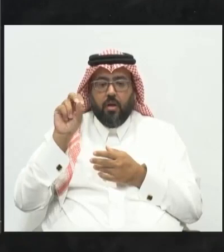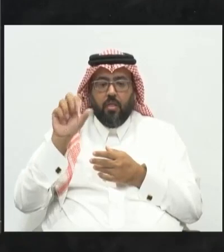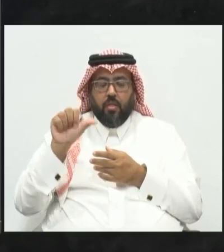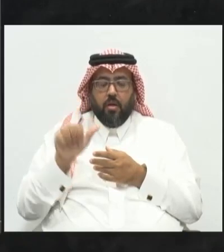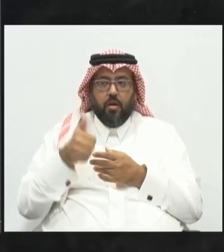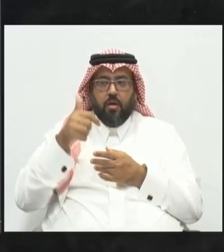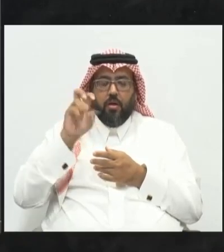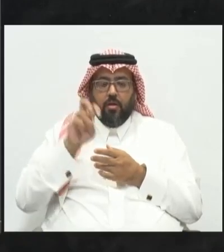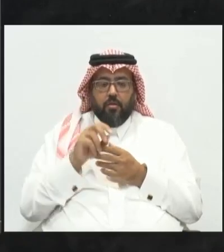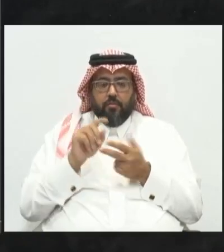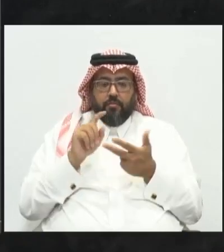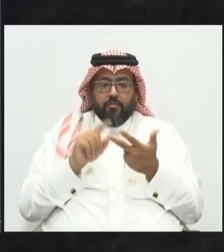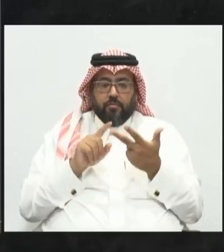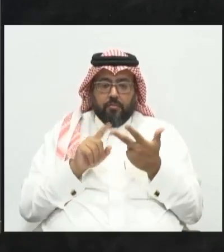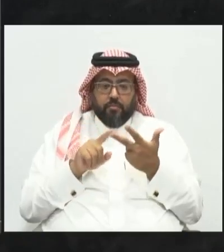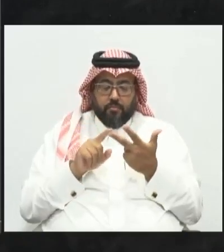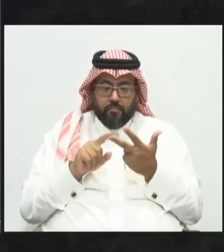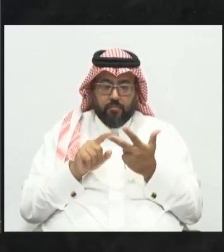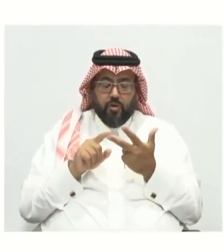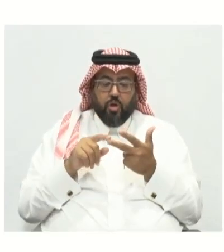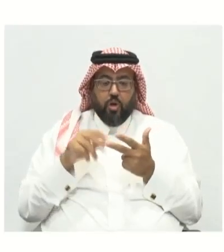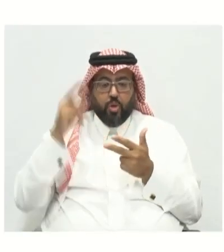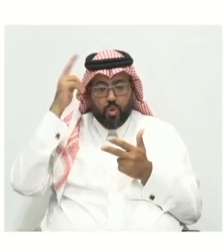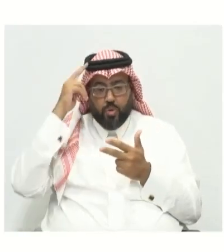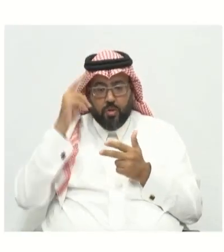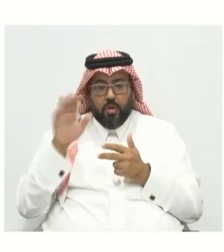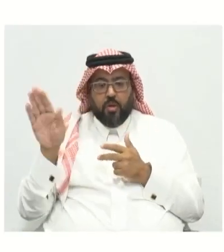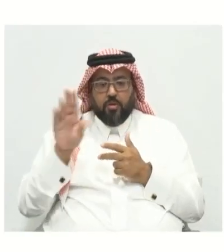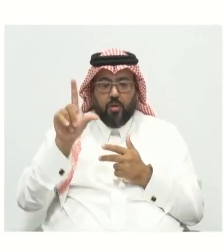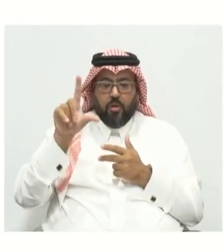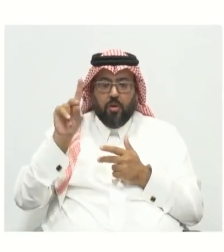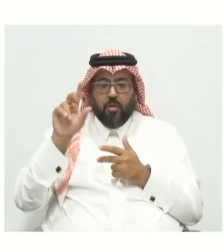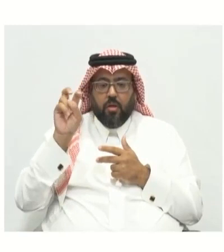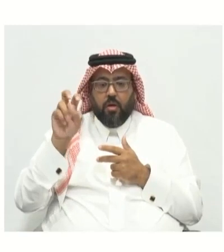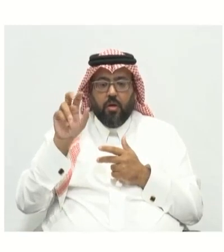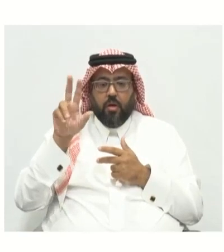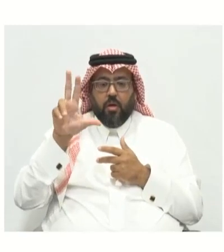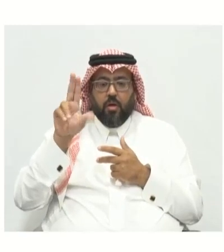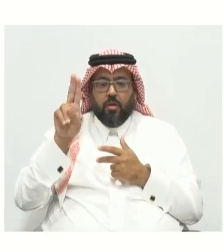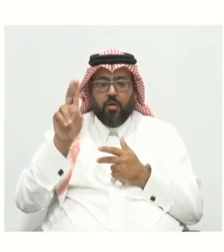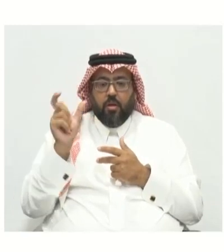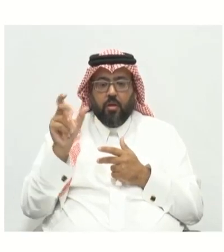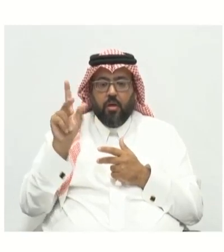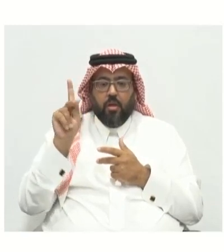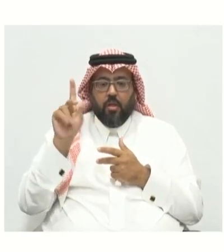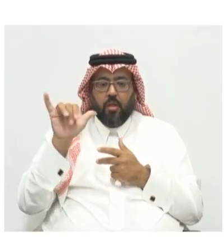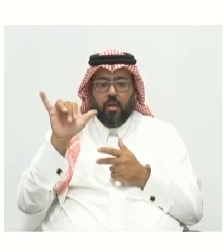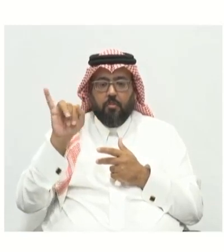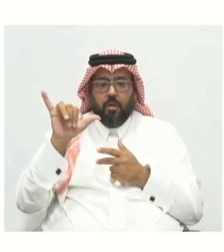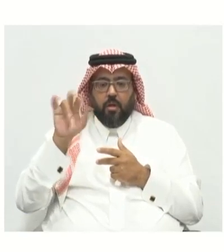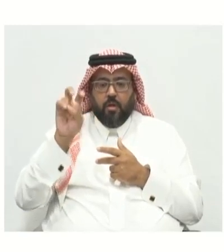القضائيه النوع الثالث من السلطات في المملكه العربيه السعوديه وهي السلطه التنظيميه تختص بماذا السلطه